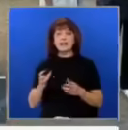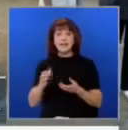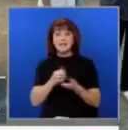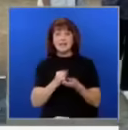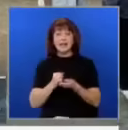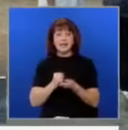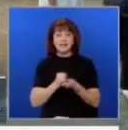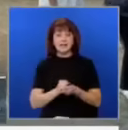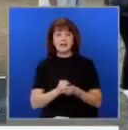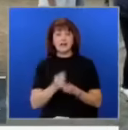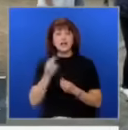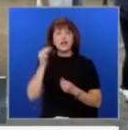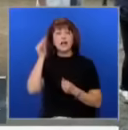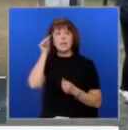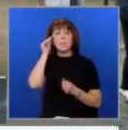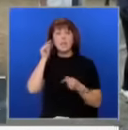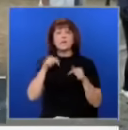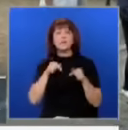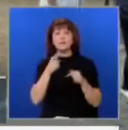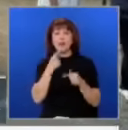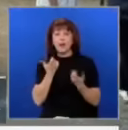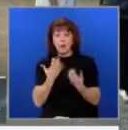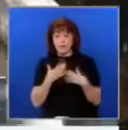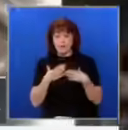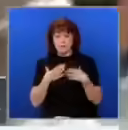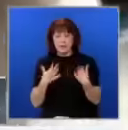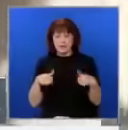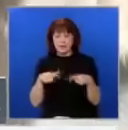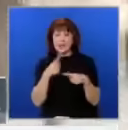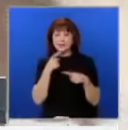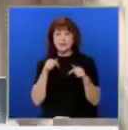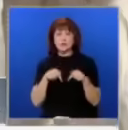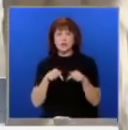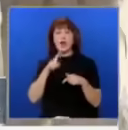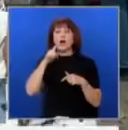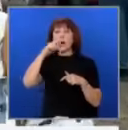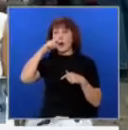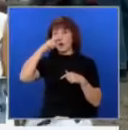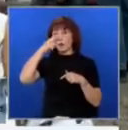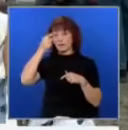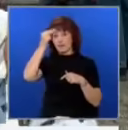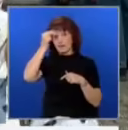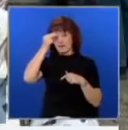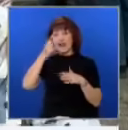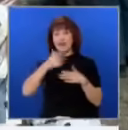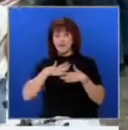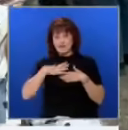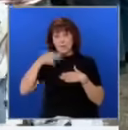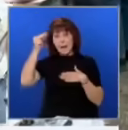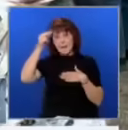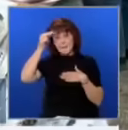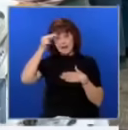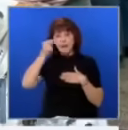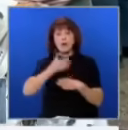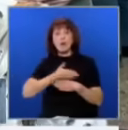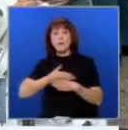ни напомня за това, кои сме и защо сме тук. Гордо за България, че сме българи и